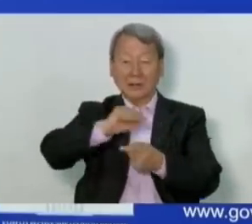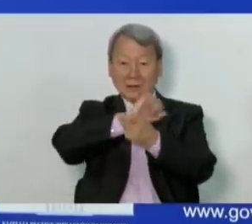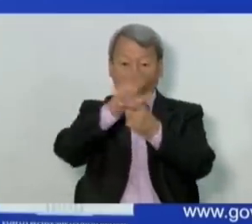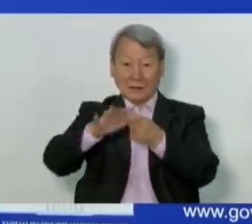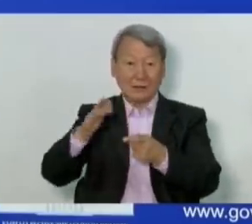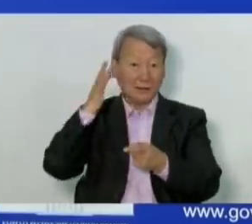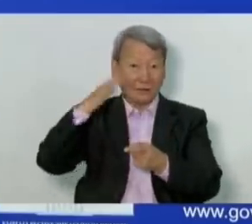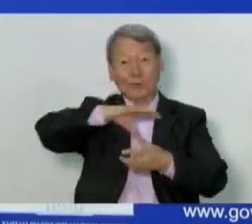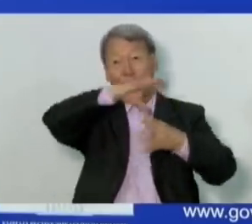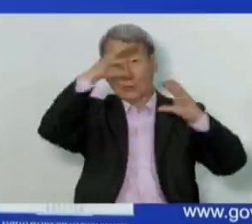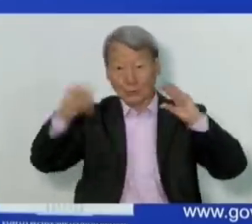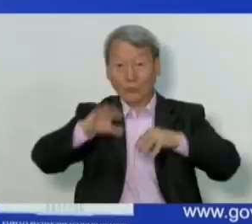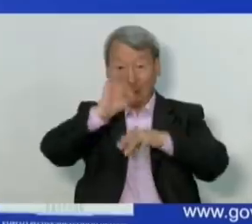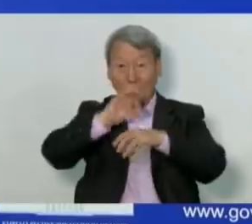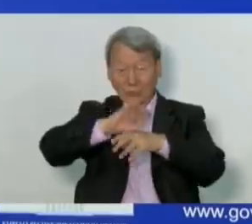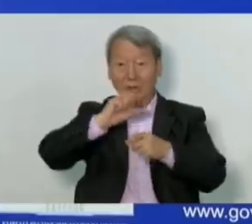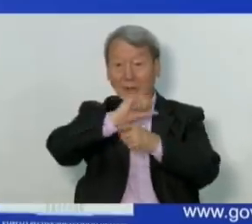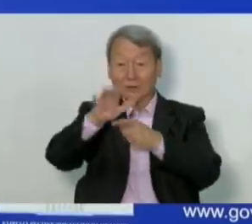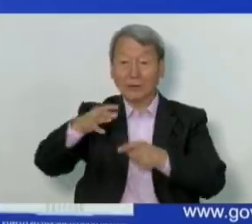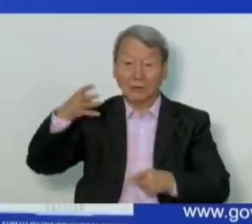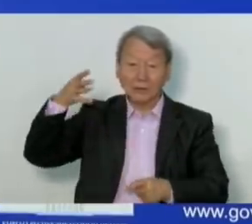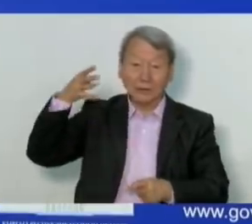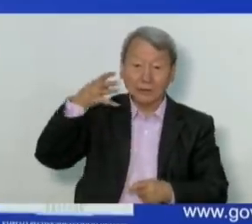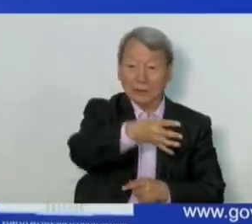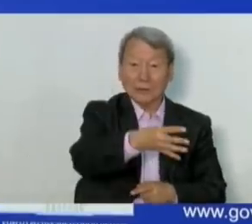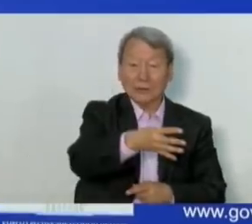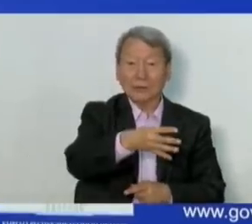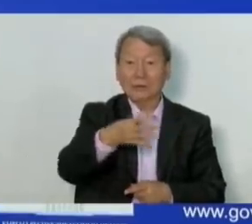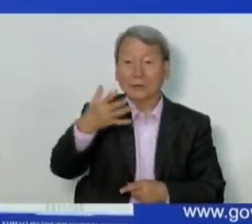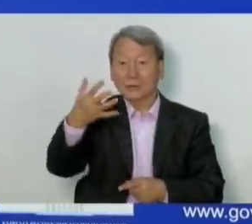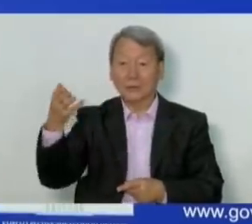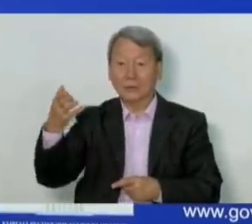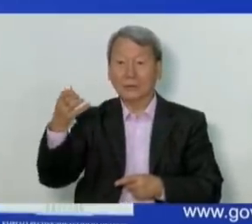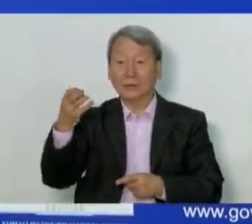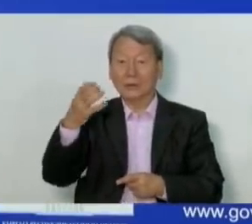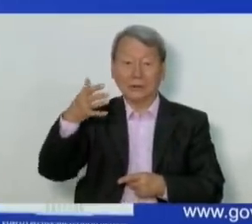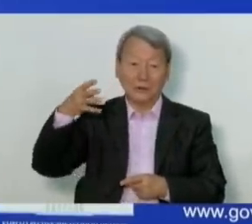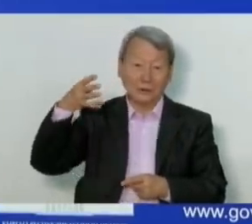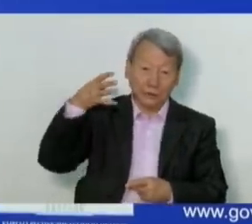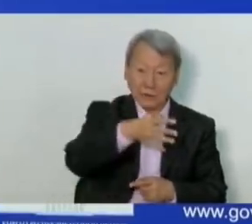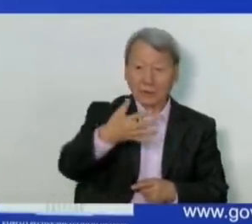-19 инфекциясының жалпы саны 4.513